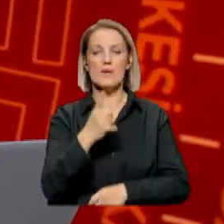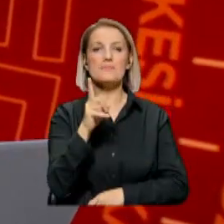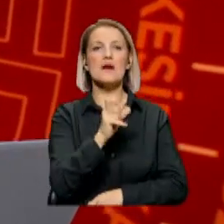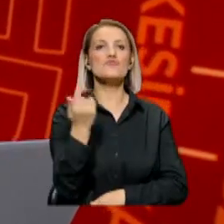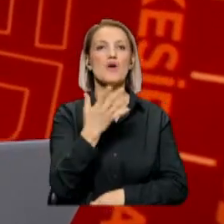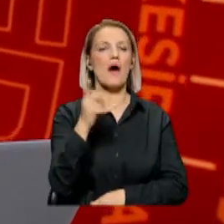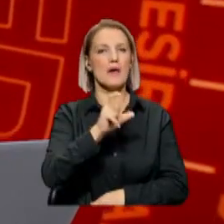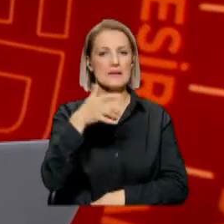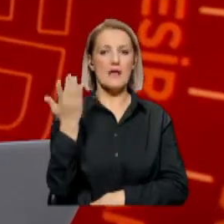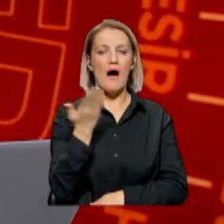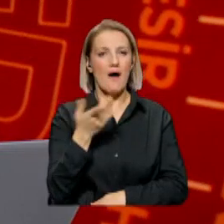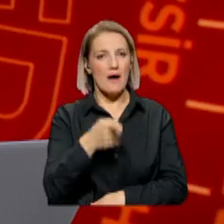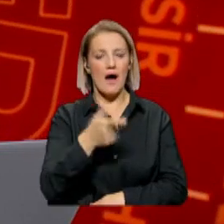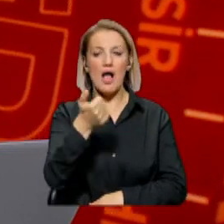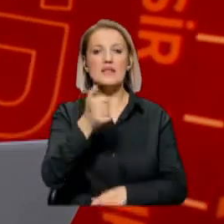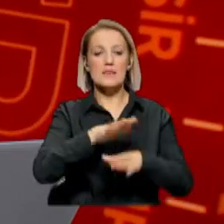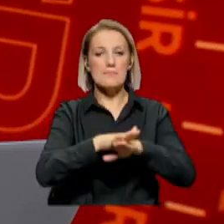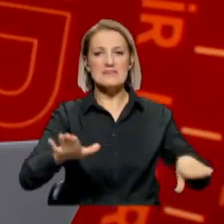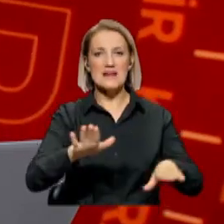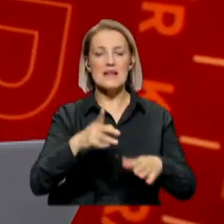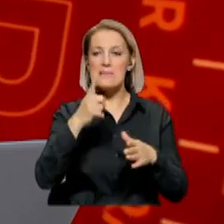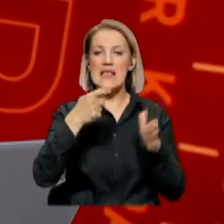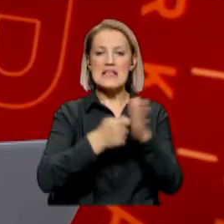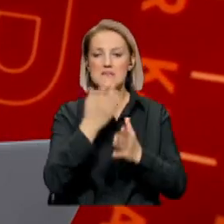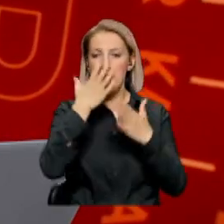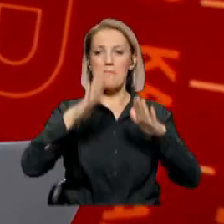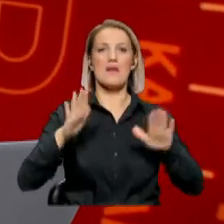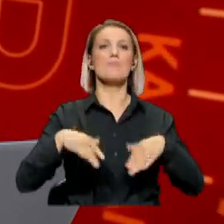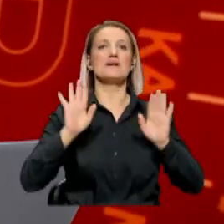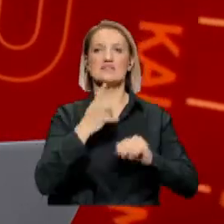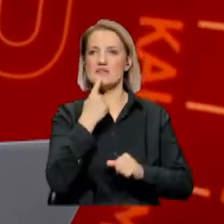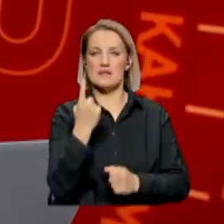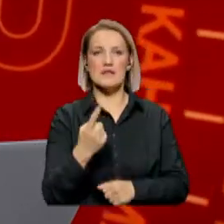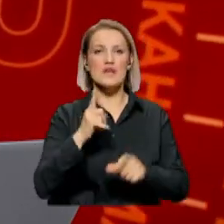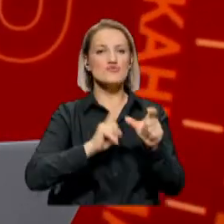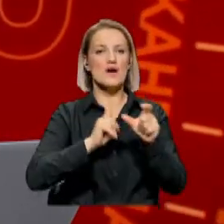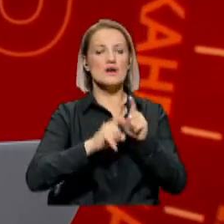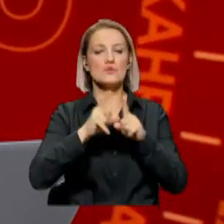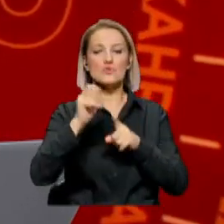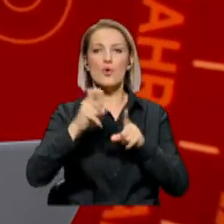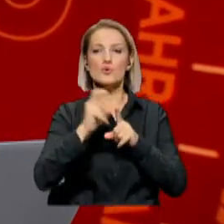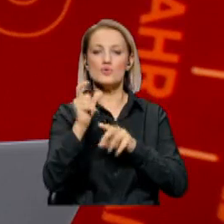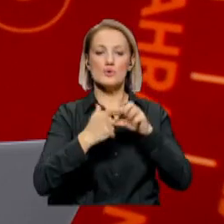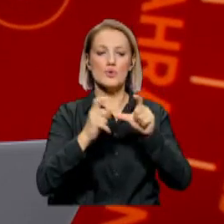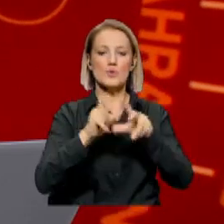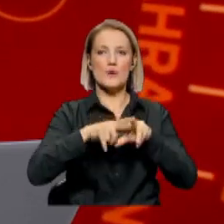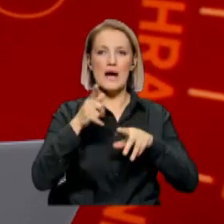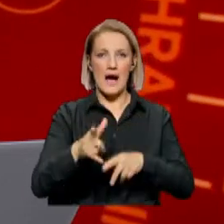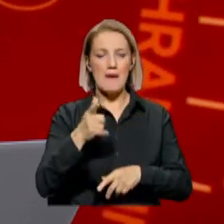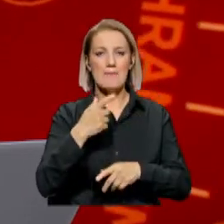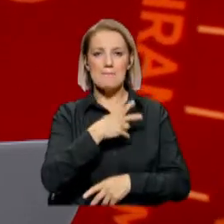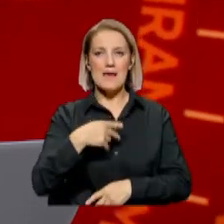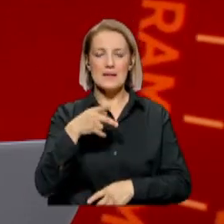ay daha kimse altılı masadan somut isim beklemesin dedi. Çankırı'nın Dodurga beldesinde yapılan belde